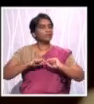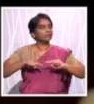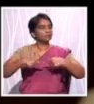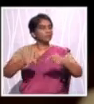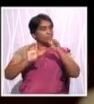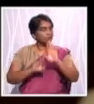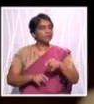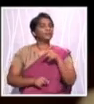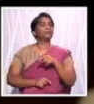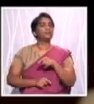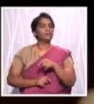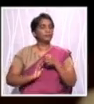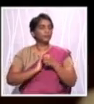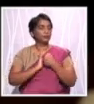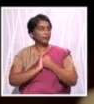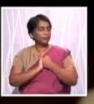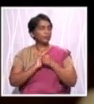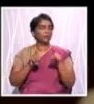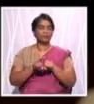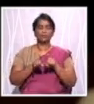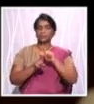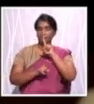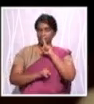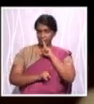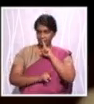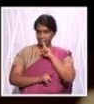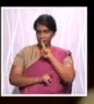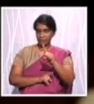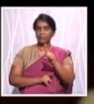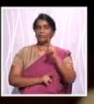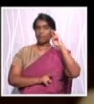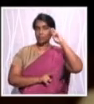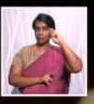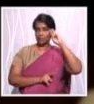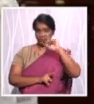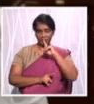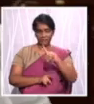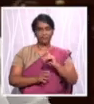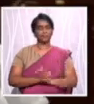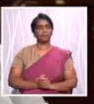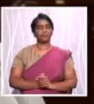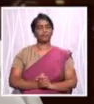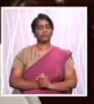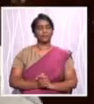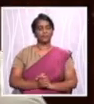කරන බවටද ගෞරව බහුමානය යුක්තව ප්‍රකාශ කොට ප්‍රතිඥා දිවුරුම් දෙමි.